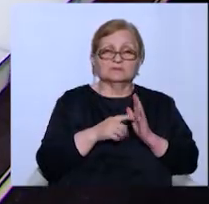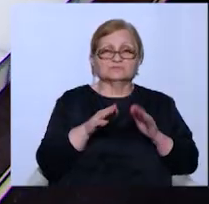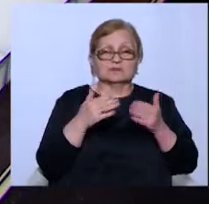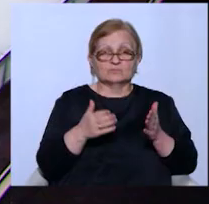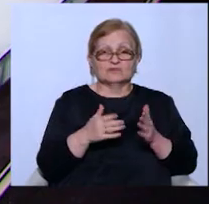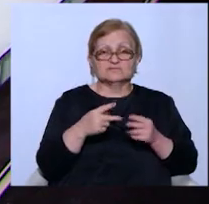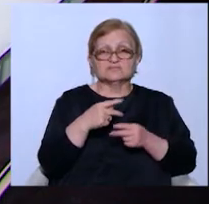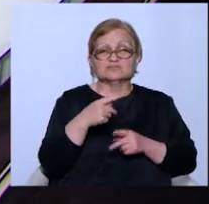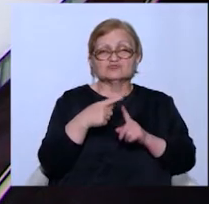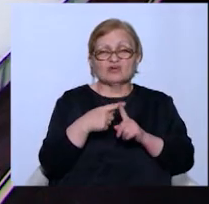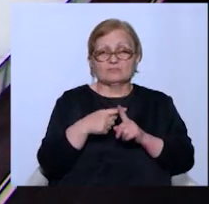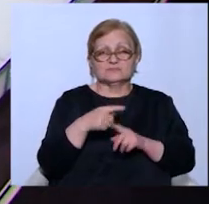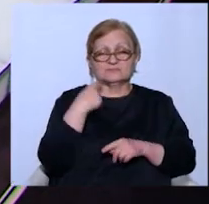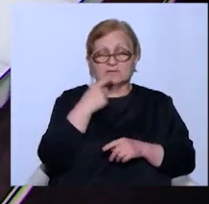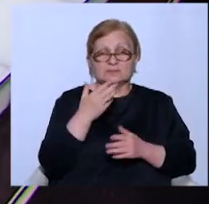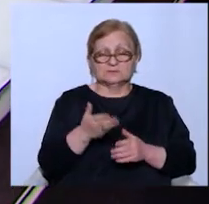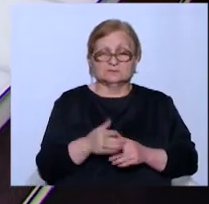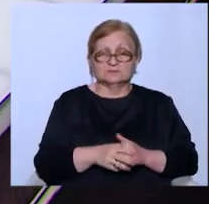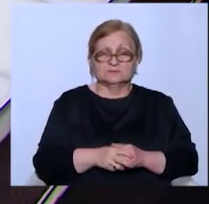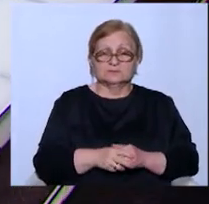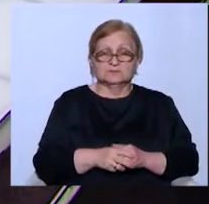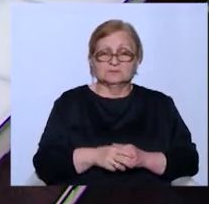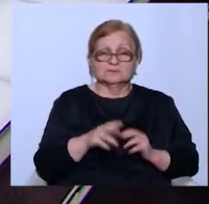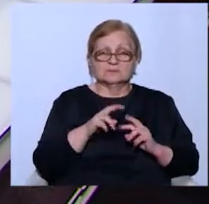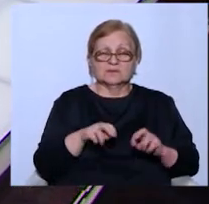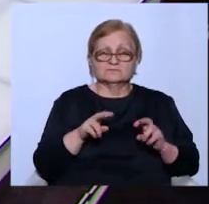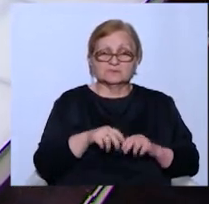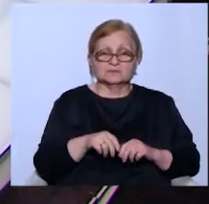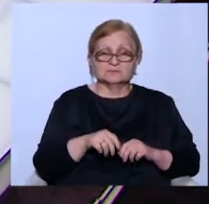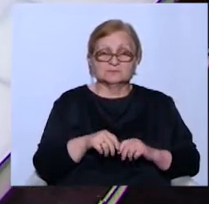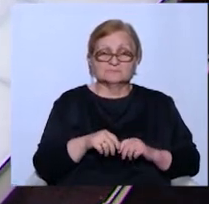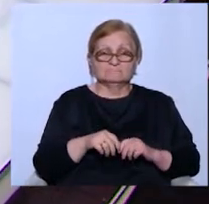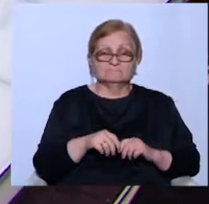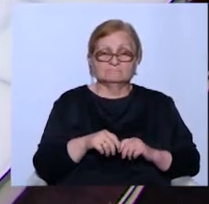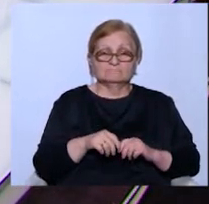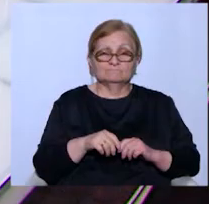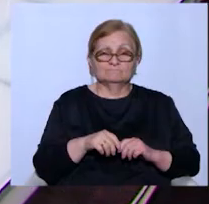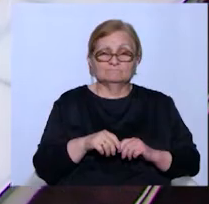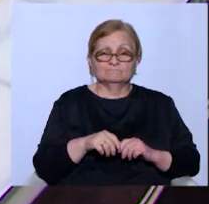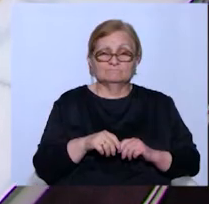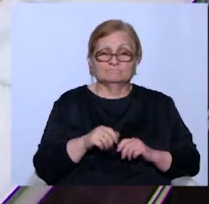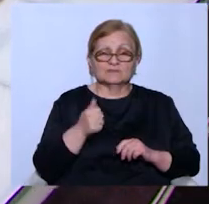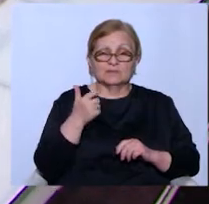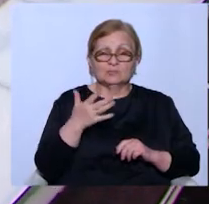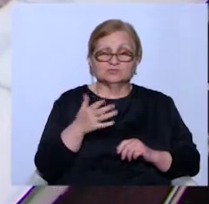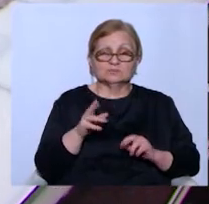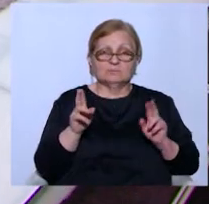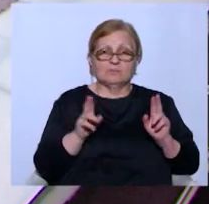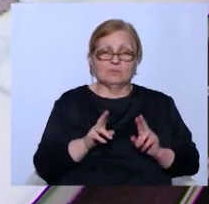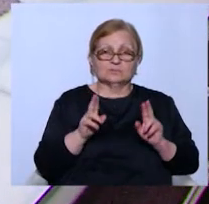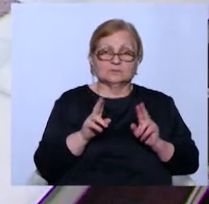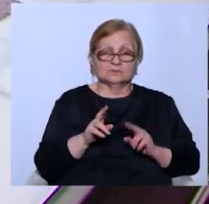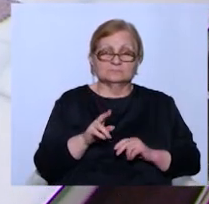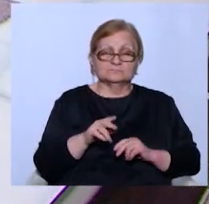სახით. მოდით ახლა განვიხილოთ რამოდენიმე რამოდენიმე ფორმულა აი აქ. ასე